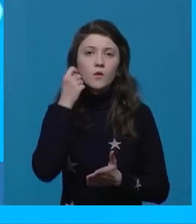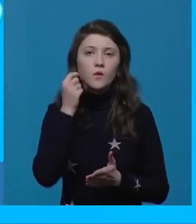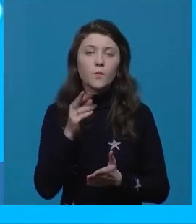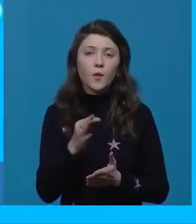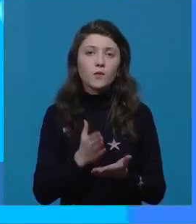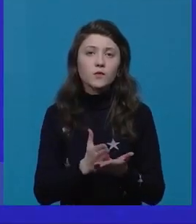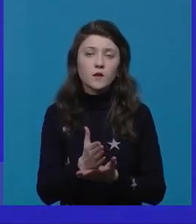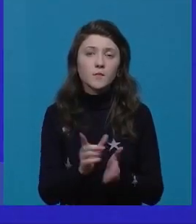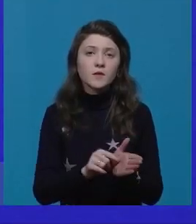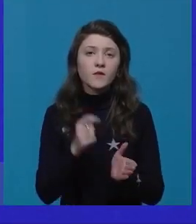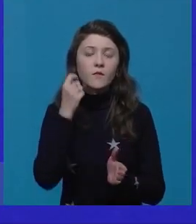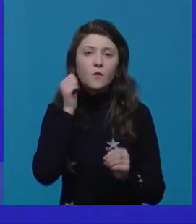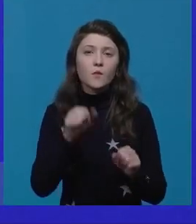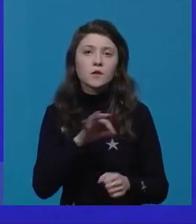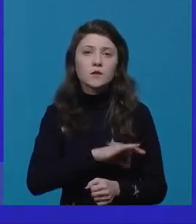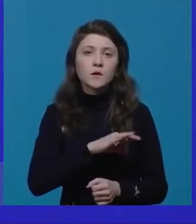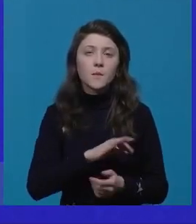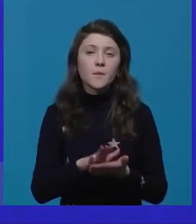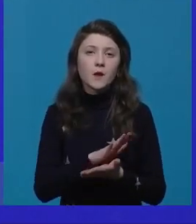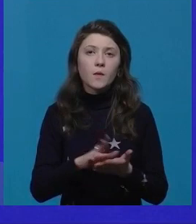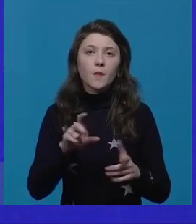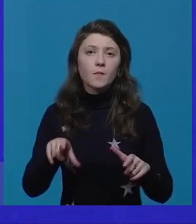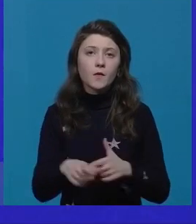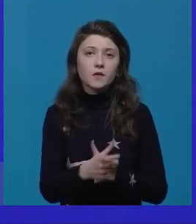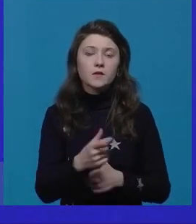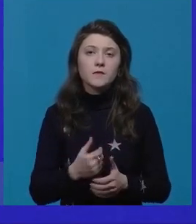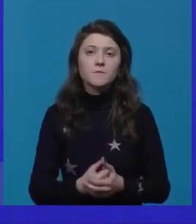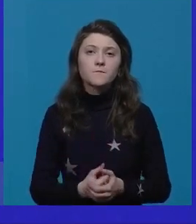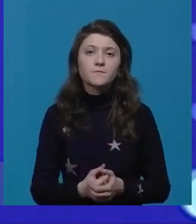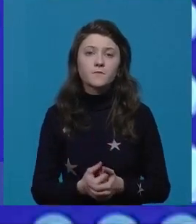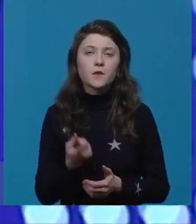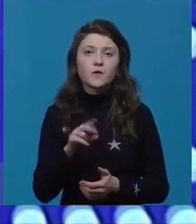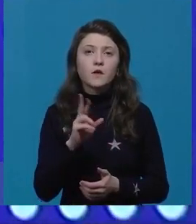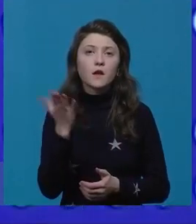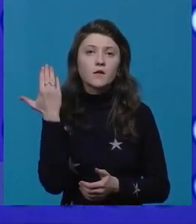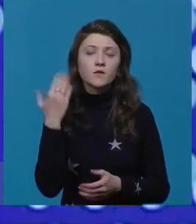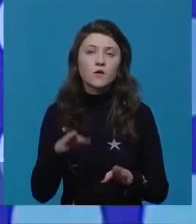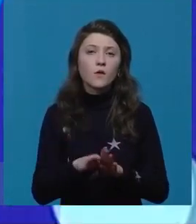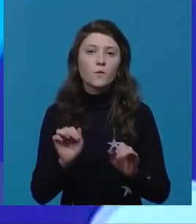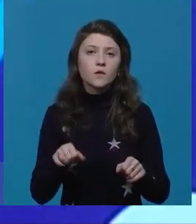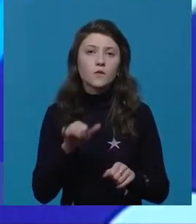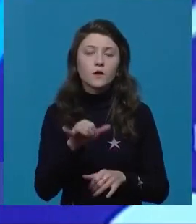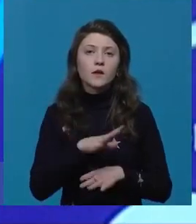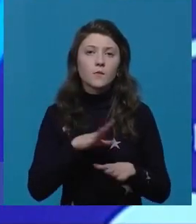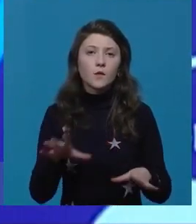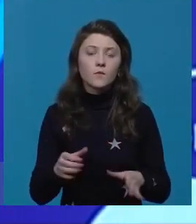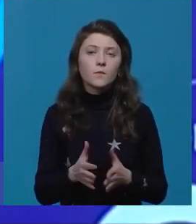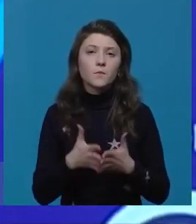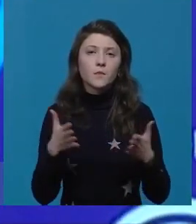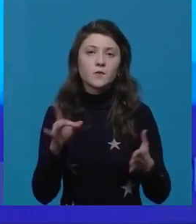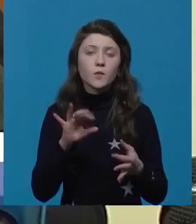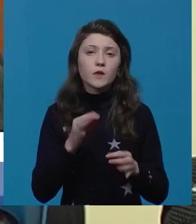пенсійного віку зможуть користуватися пільгами на проїзд у громадському транспорті. Тоді, як раніше, такої можливості в них не було. Більше про це –